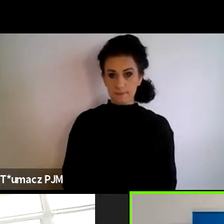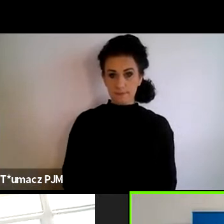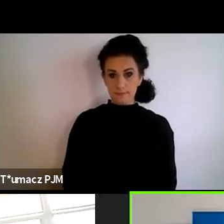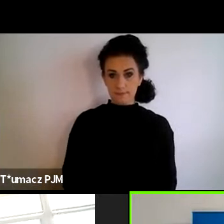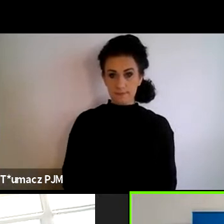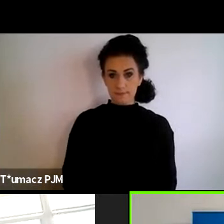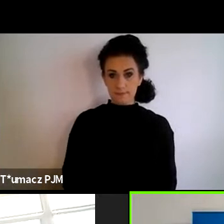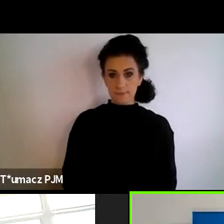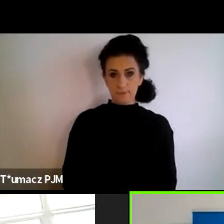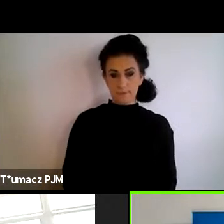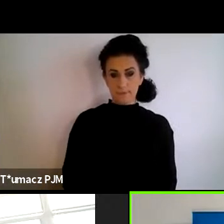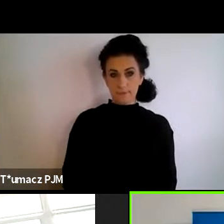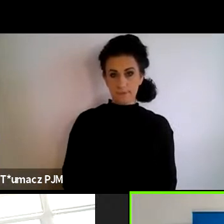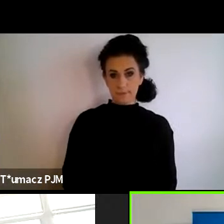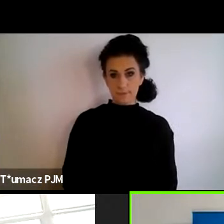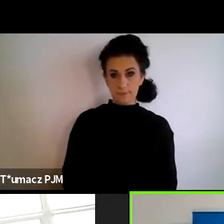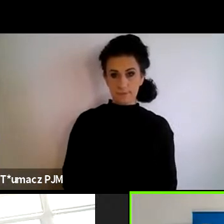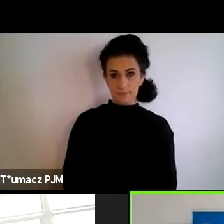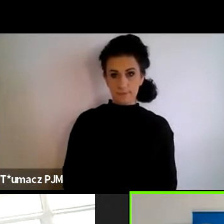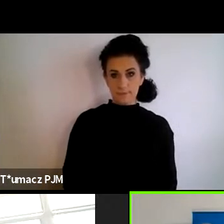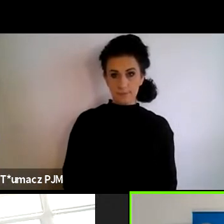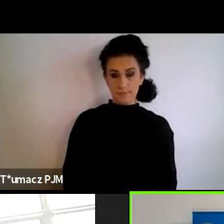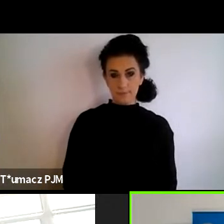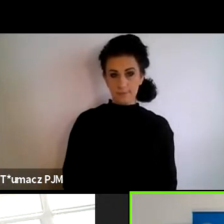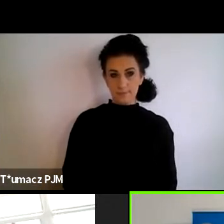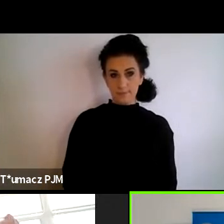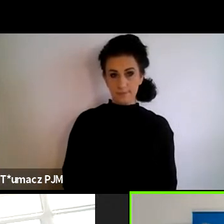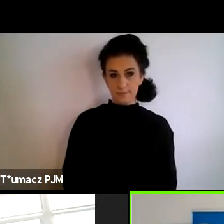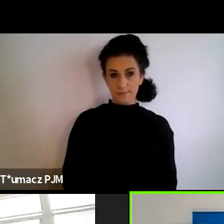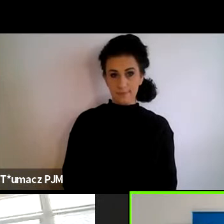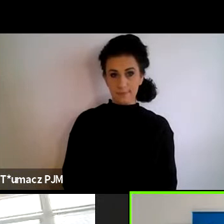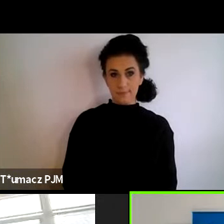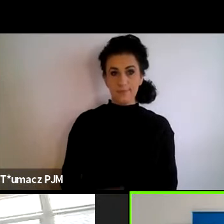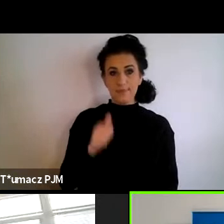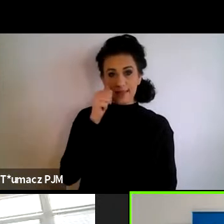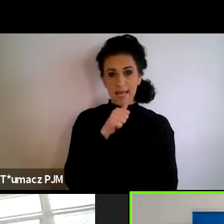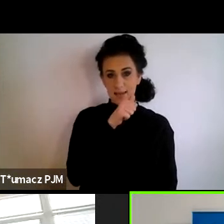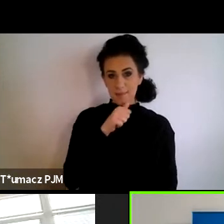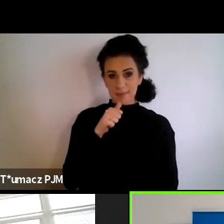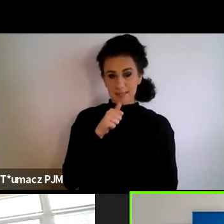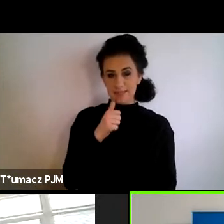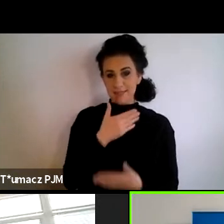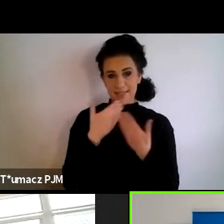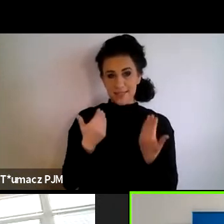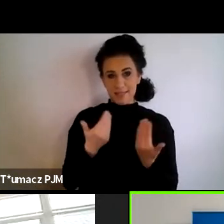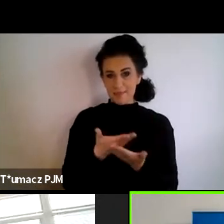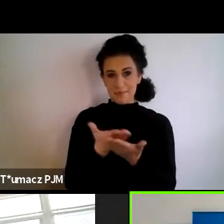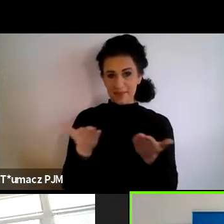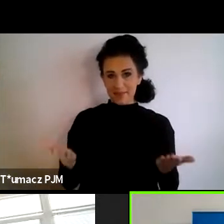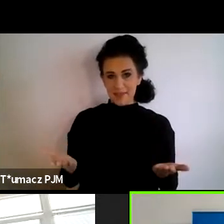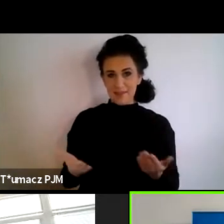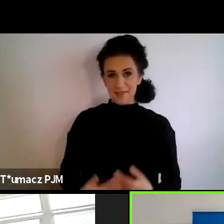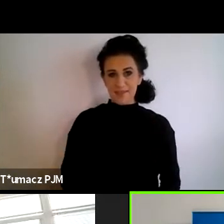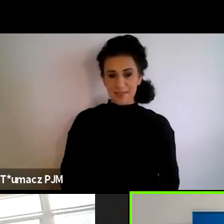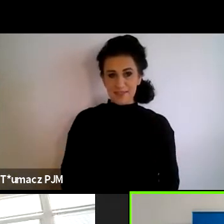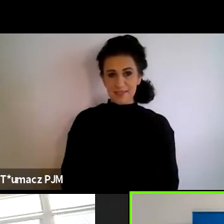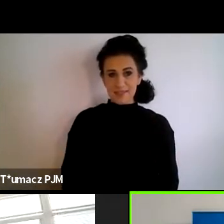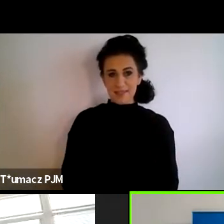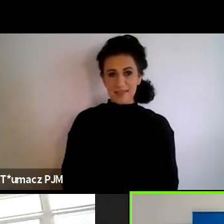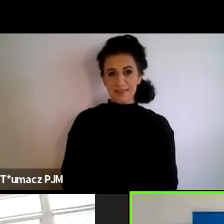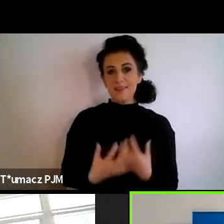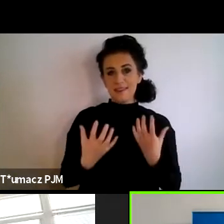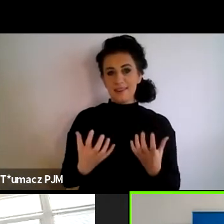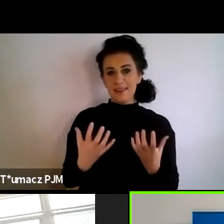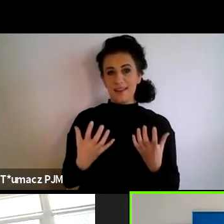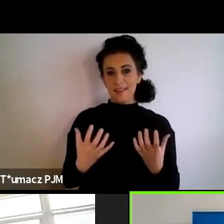Znamy się już chwilę, więc myślę, że dla nikogo nie jest tajemnicą, że bardzo chętnie